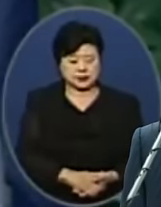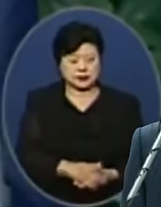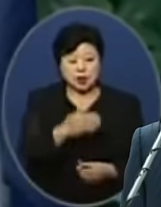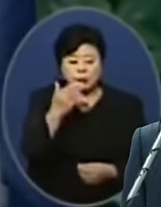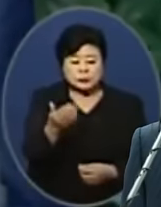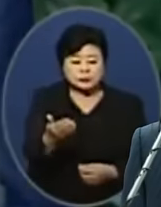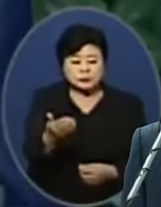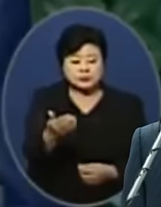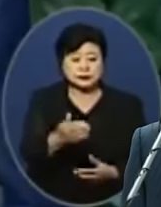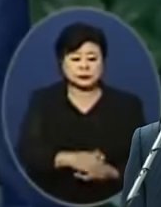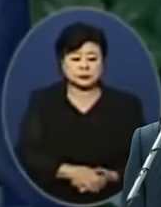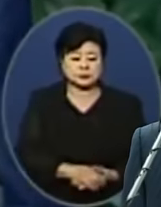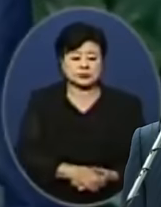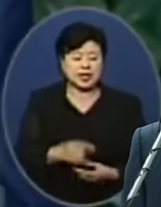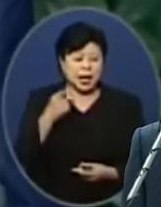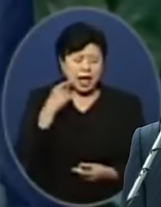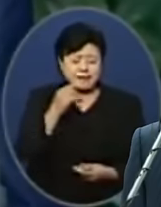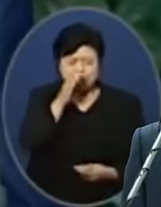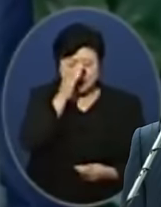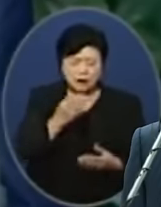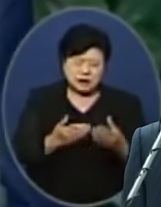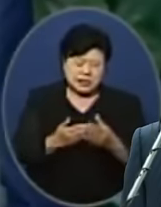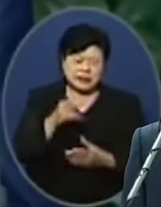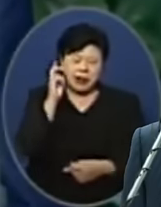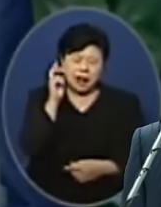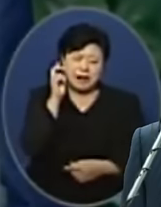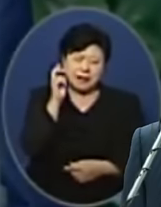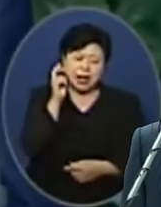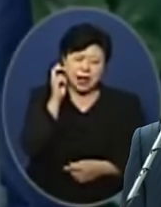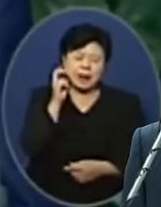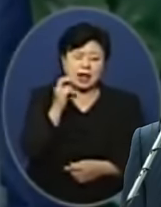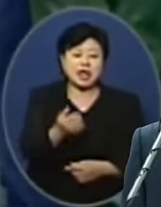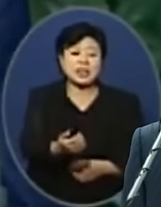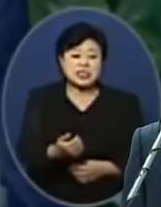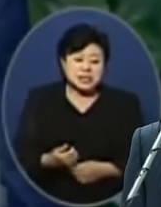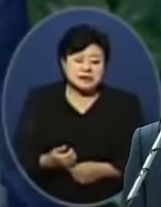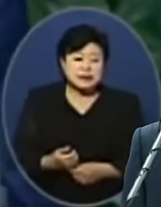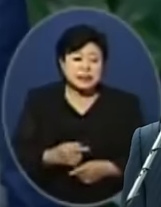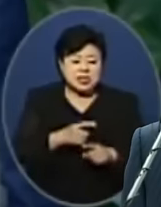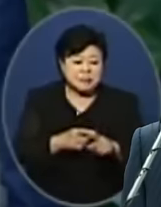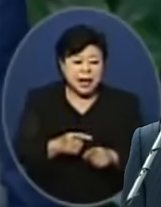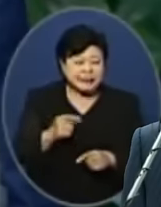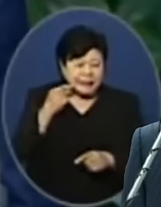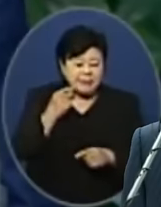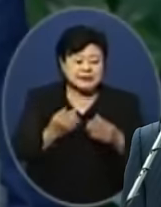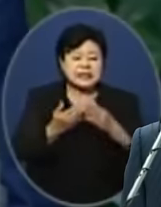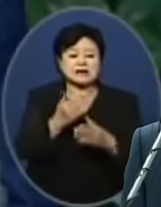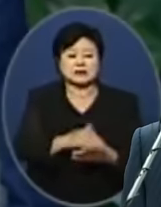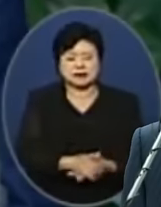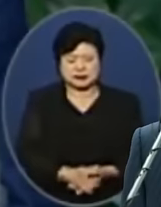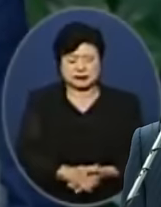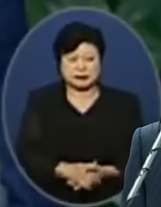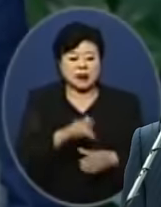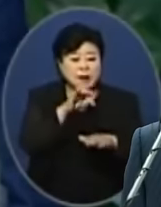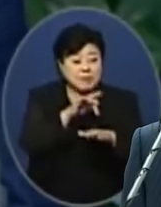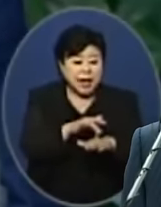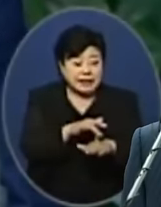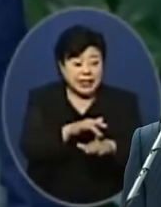여러분 내가 암에 걸리겠지 암에 걸리겠지 벌써 반은 걸려 있습니다.